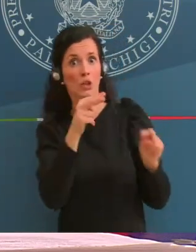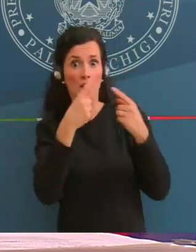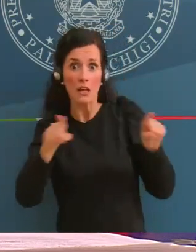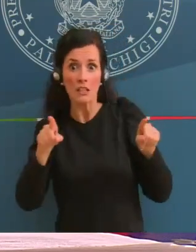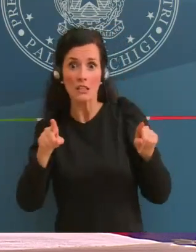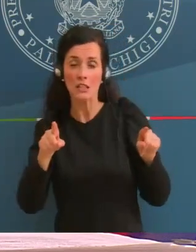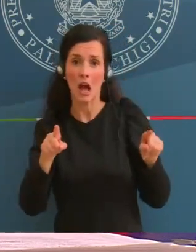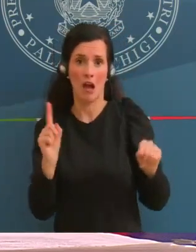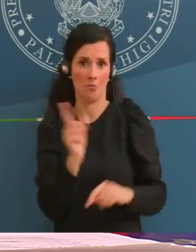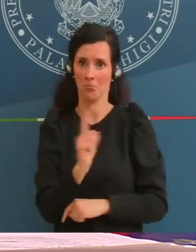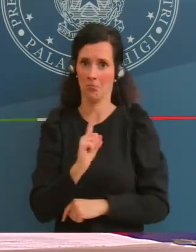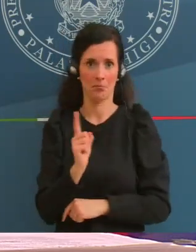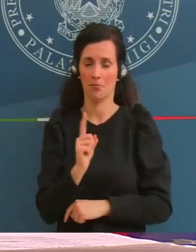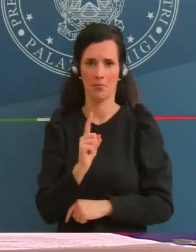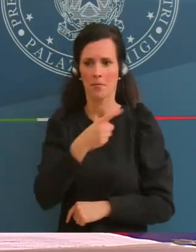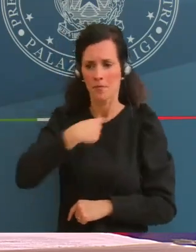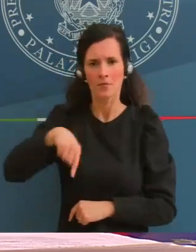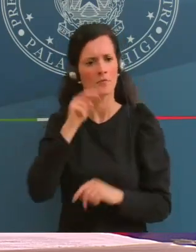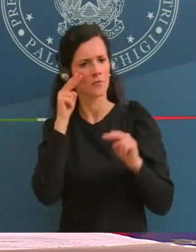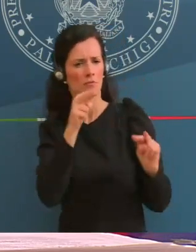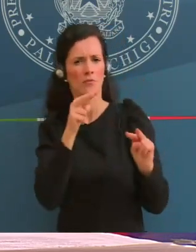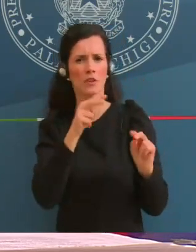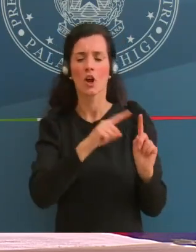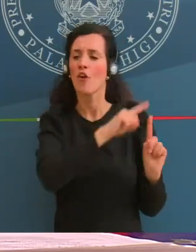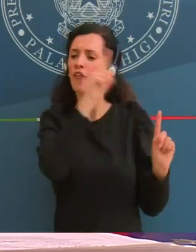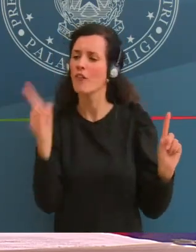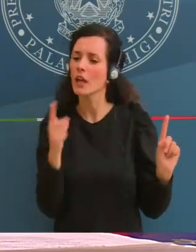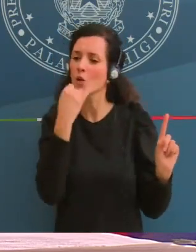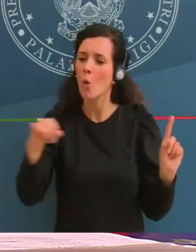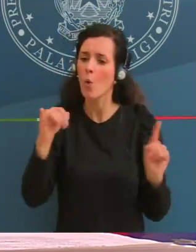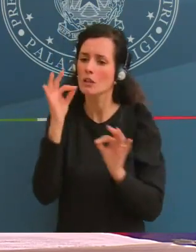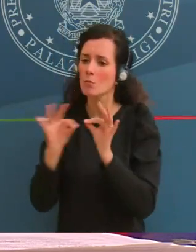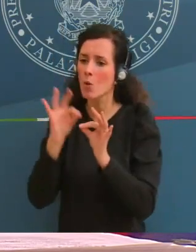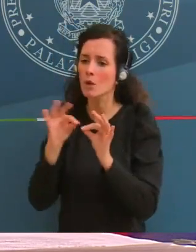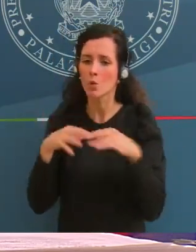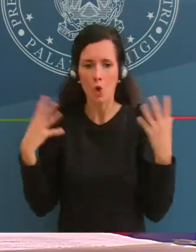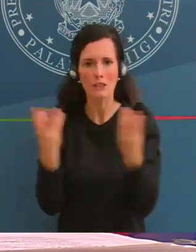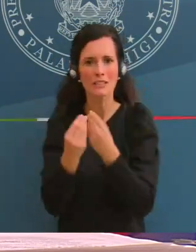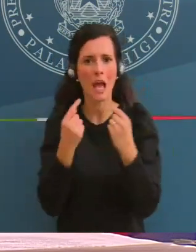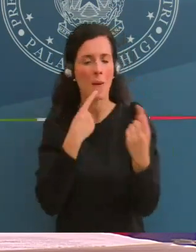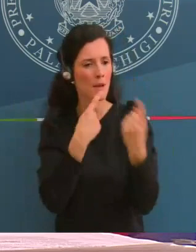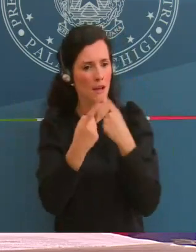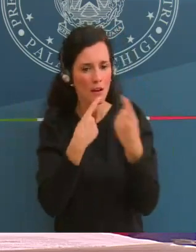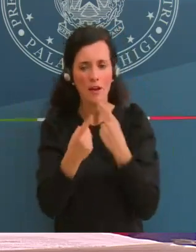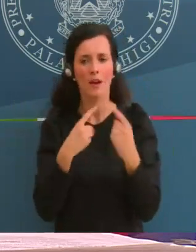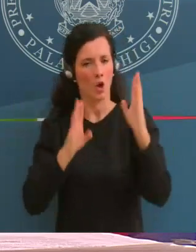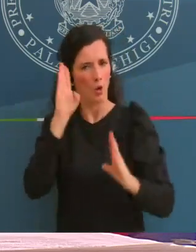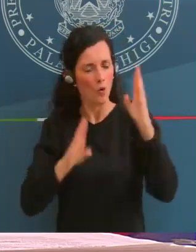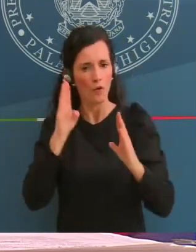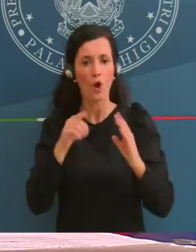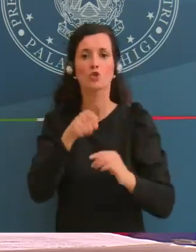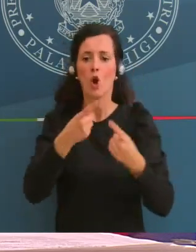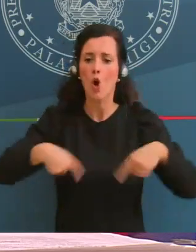nel consiglio dei ministri sarà sulla struttura più efficiente nell'interesse del paese su quella struttura di governance che ci